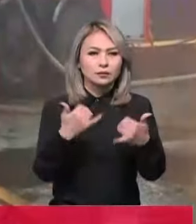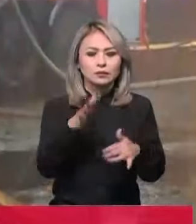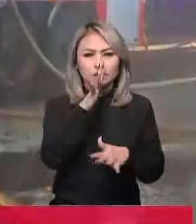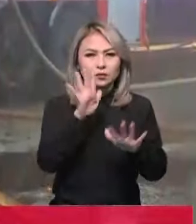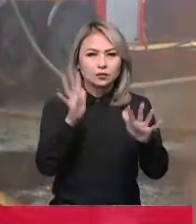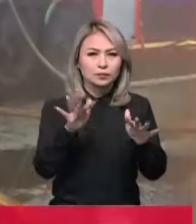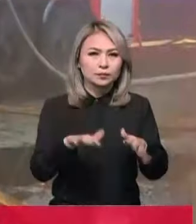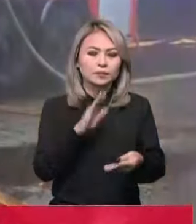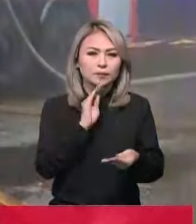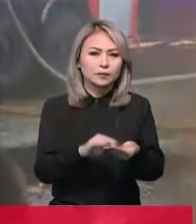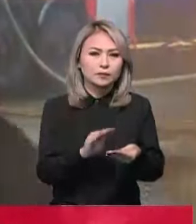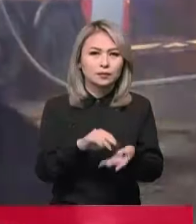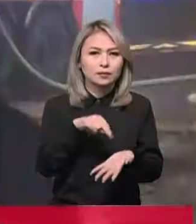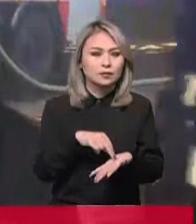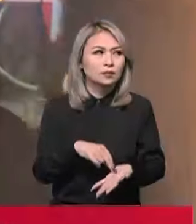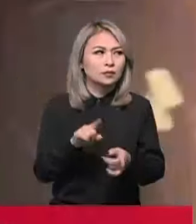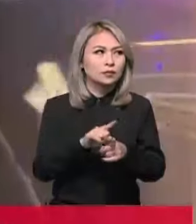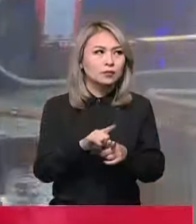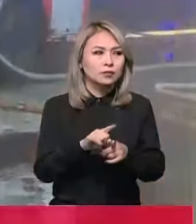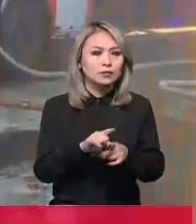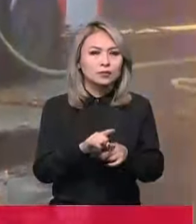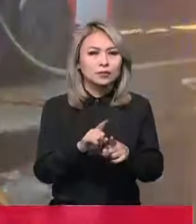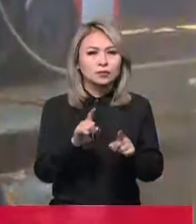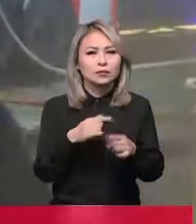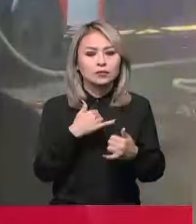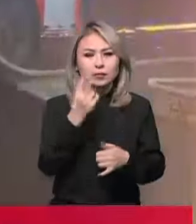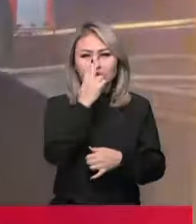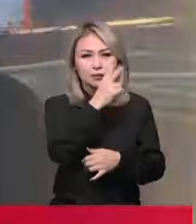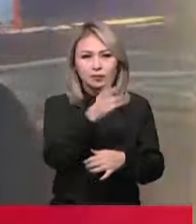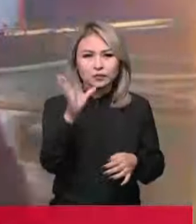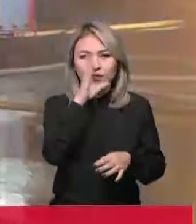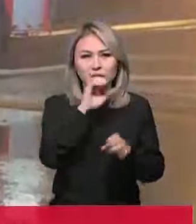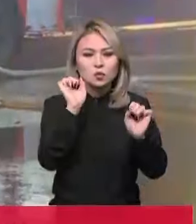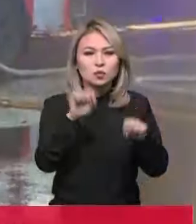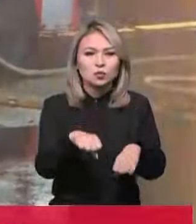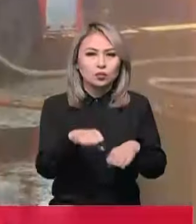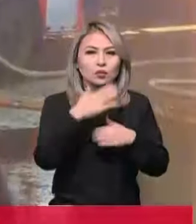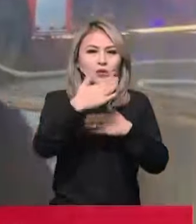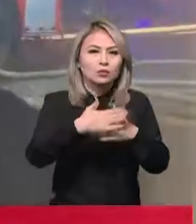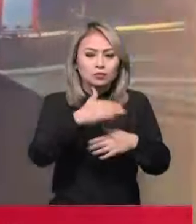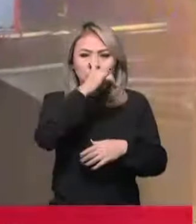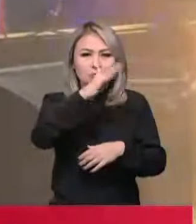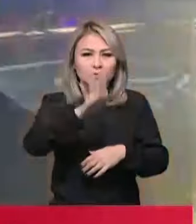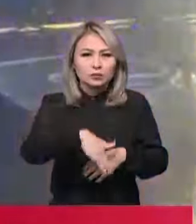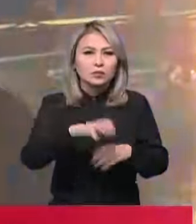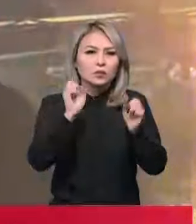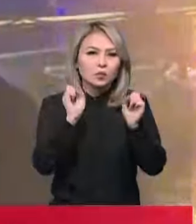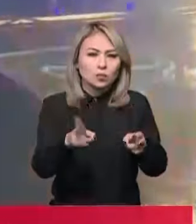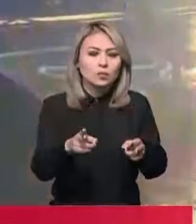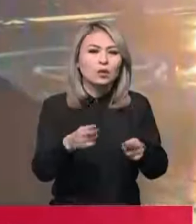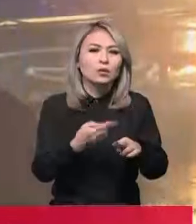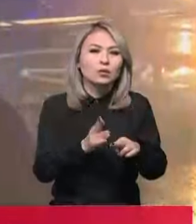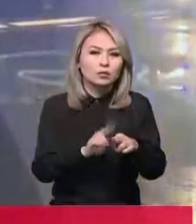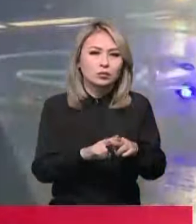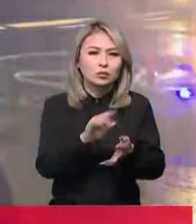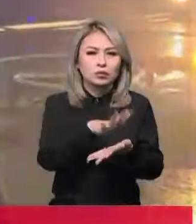окуяга орундамыз. Энди ошодон артык жакындауга дал азыр бизден де мүмкүндүк жок. Бүгүндө кауптуу болгондон кийин ары